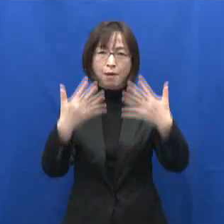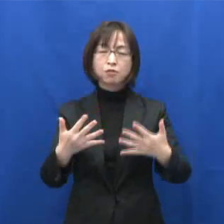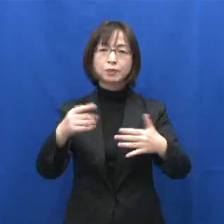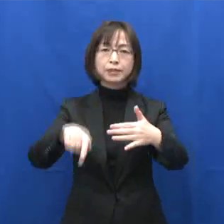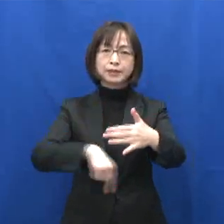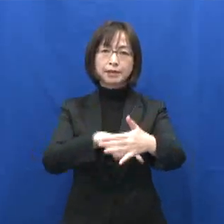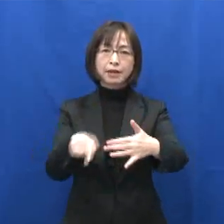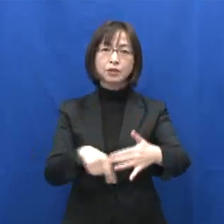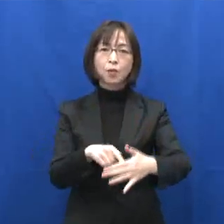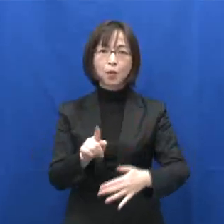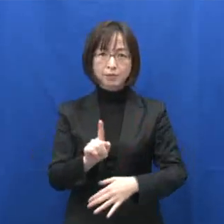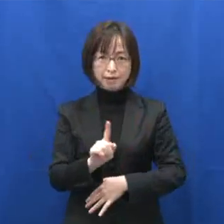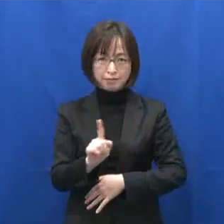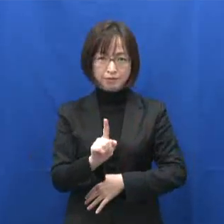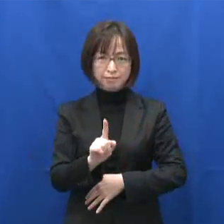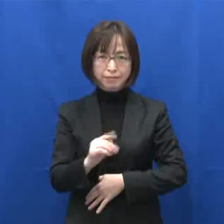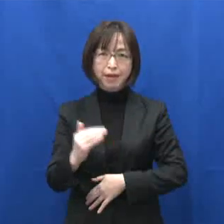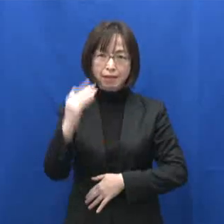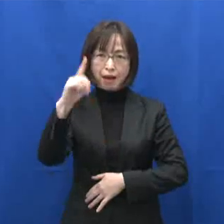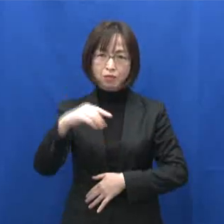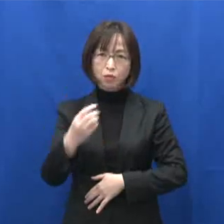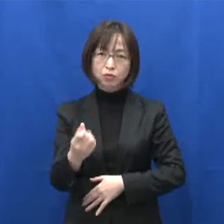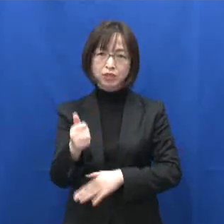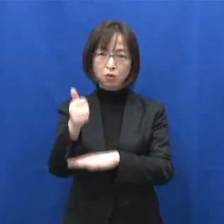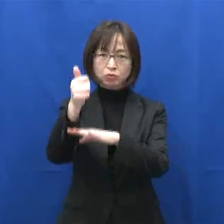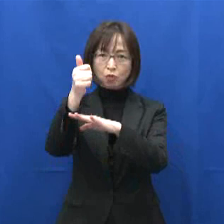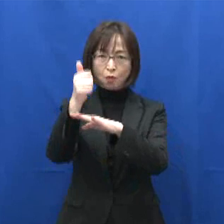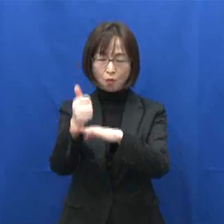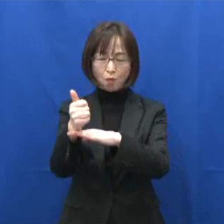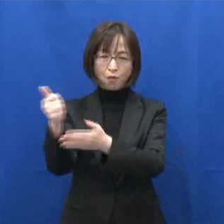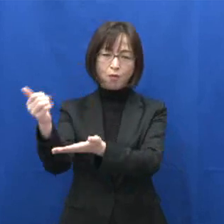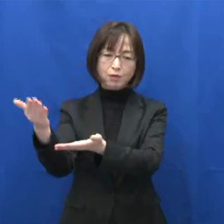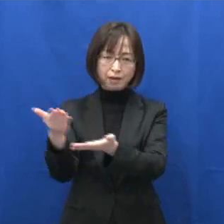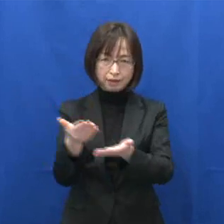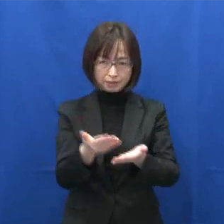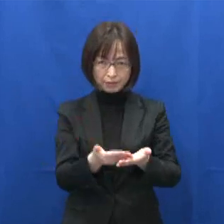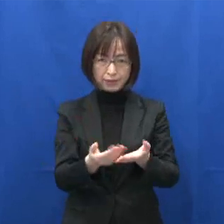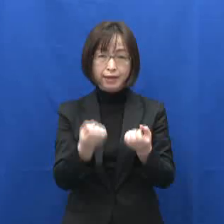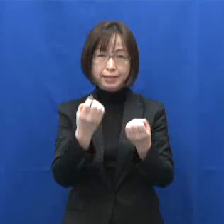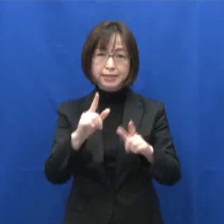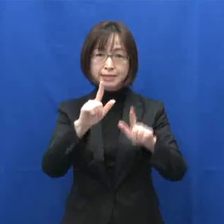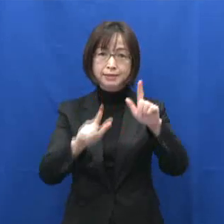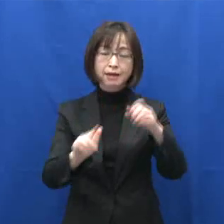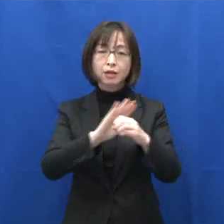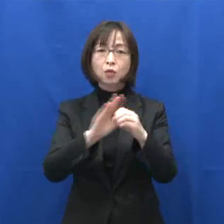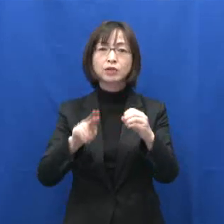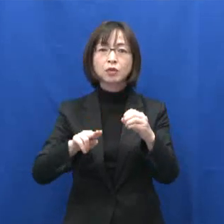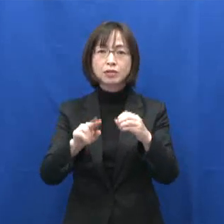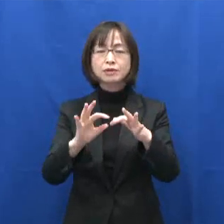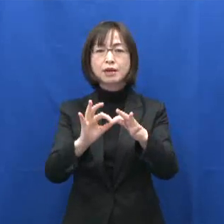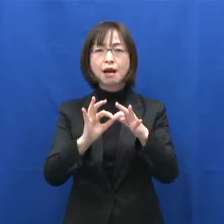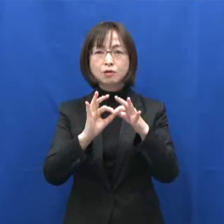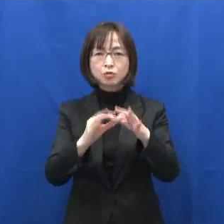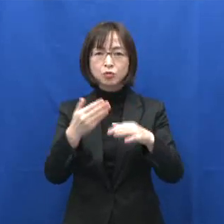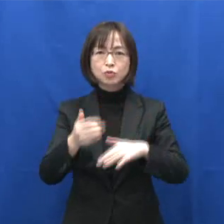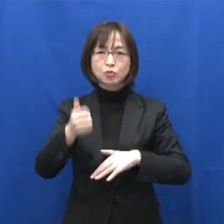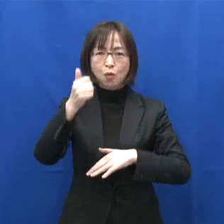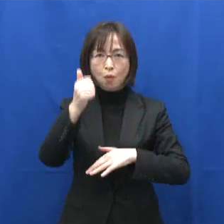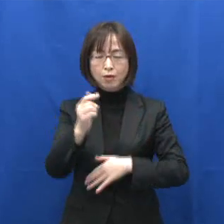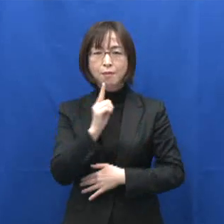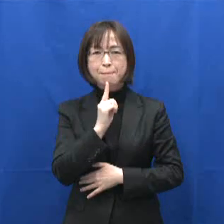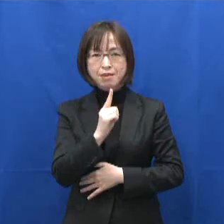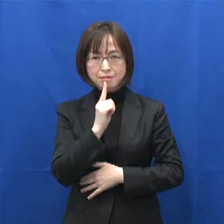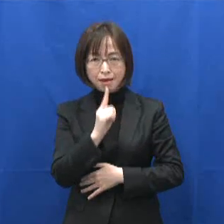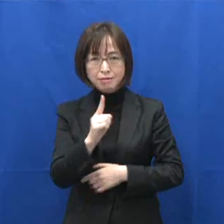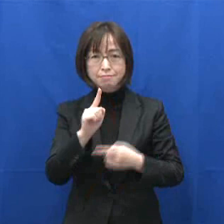です。高野幸雄区長をスタジオにお迎えしまして、新型コロナウイルスに関する区長からのメッセ